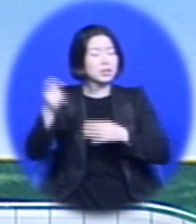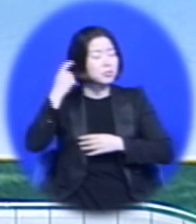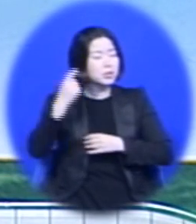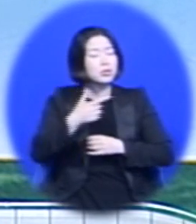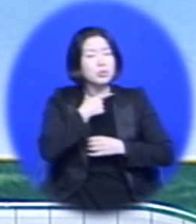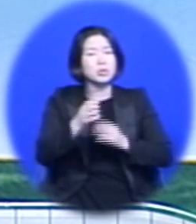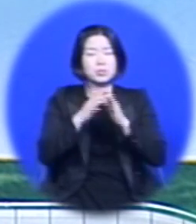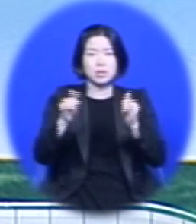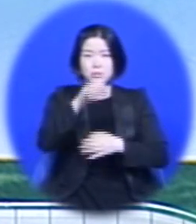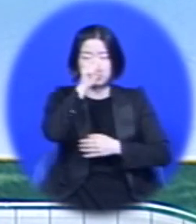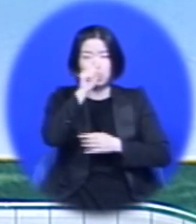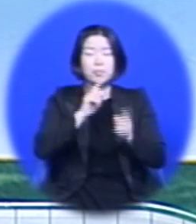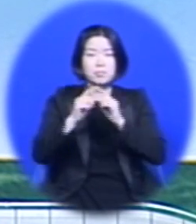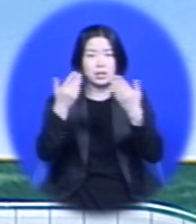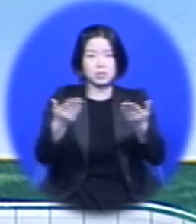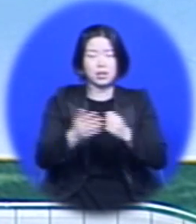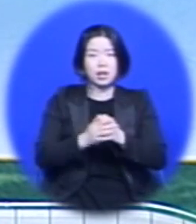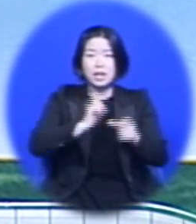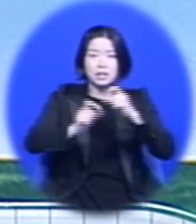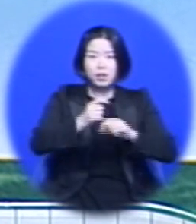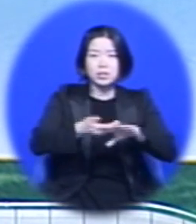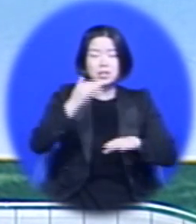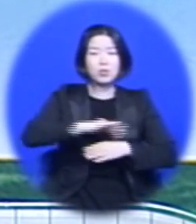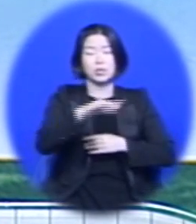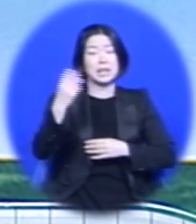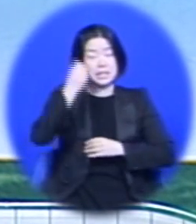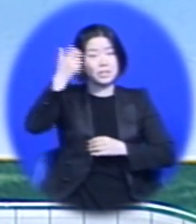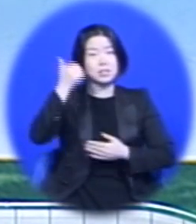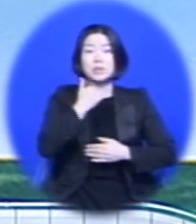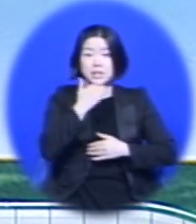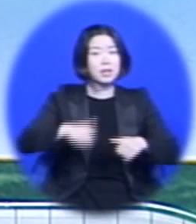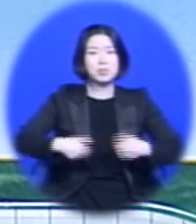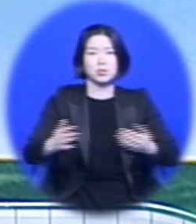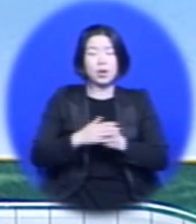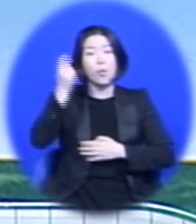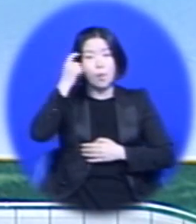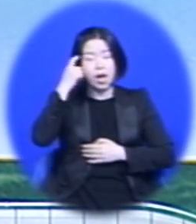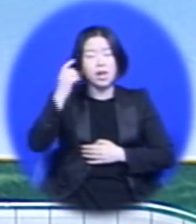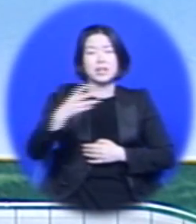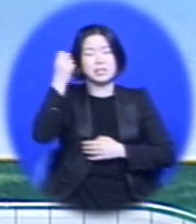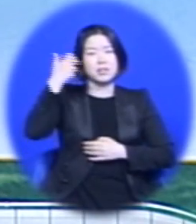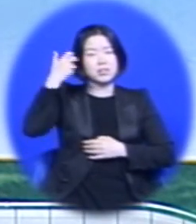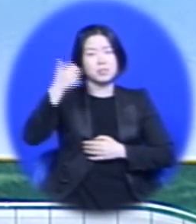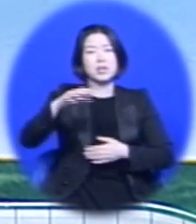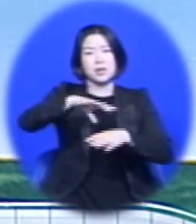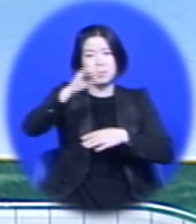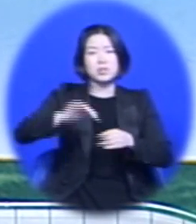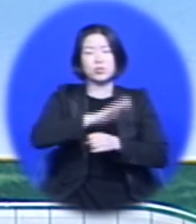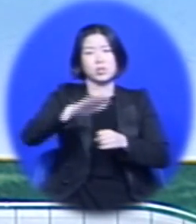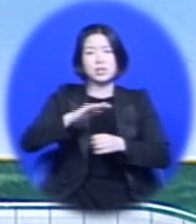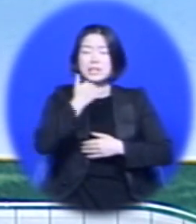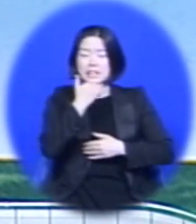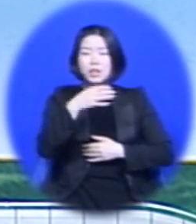우리가 더 이상 성령을 기다릴 필요가 없다는 것이다. 성령이 우리를 기다리고 계시기 때문이다. 우리는 약속만 받았던